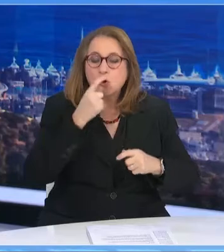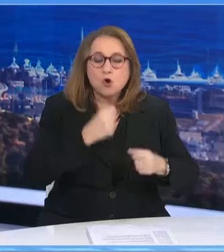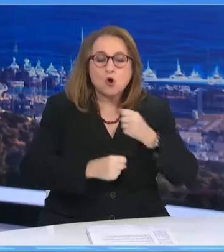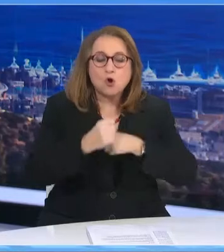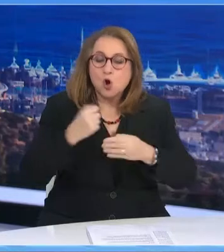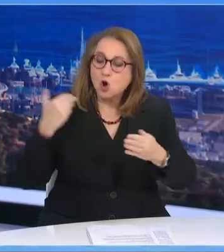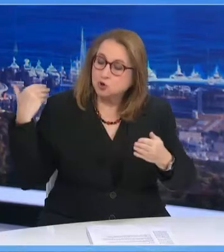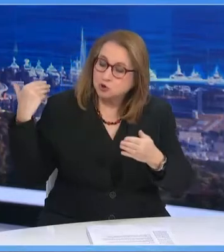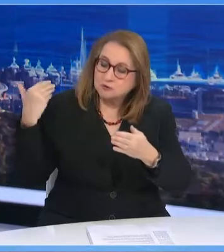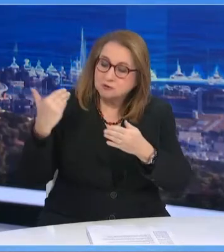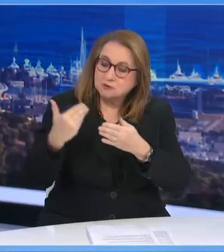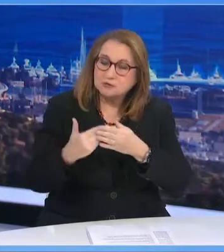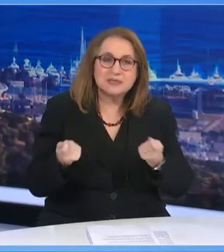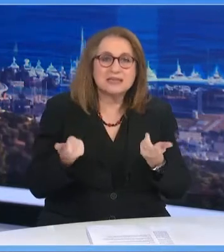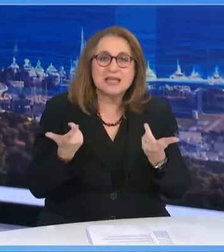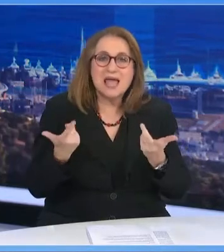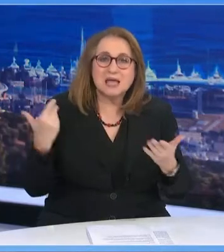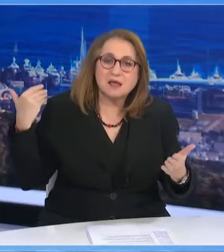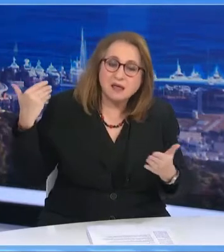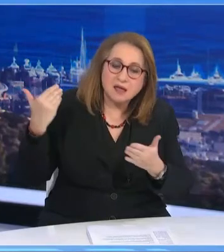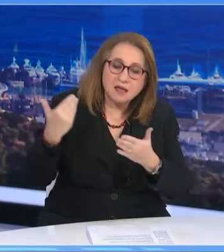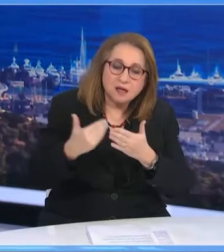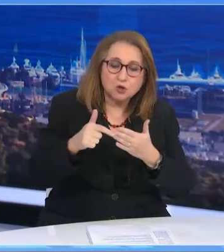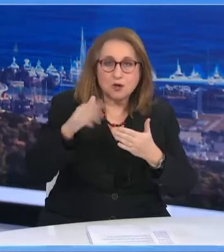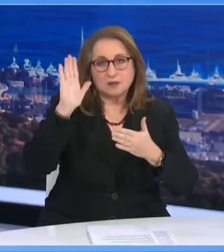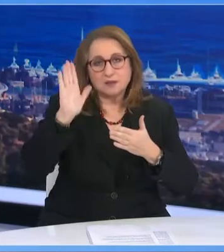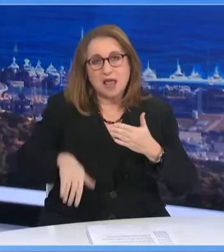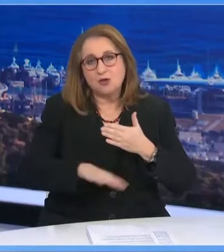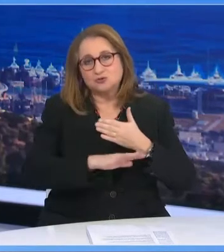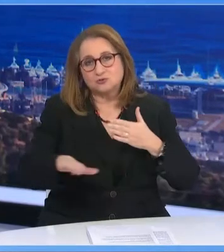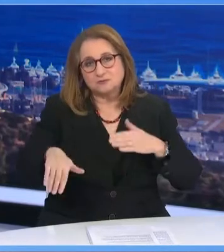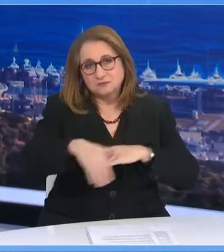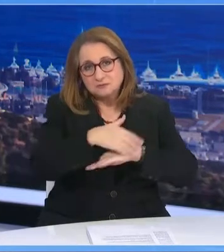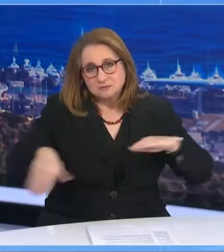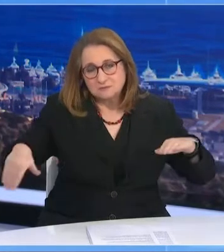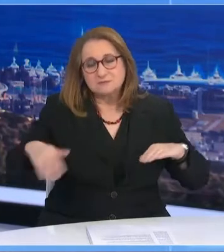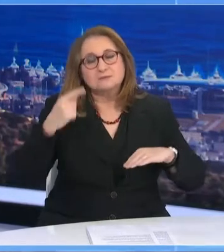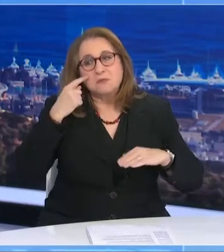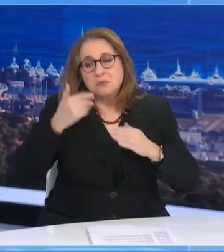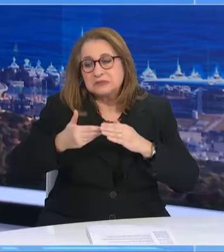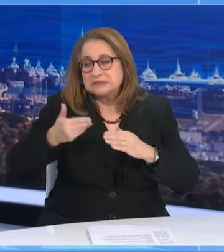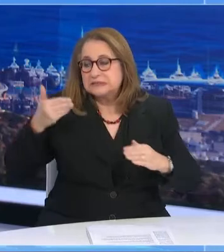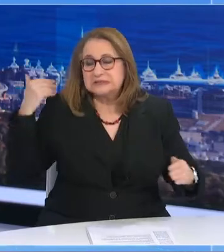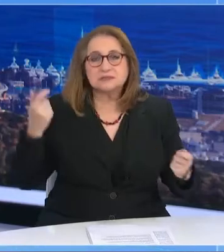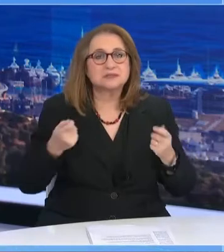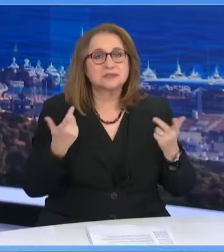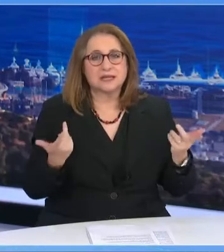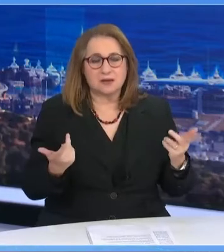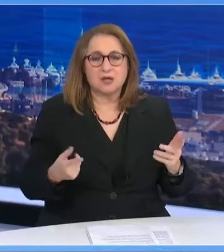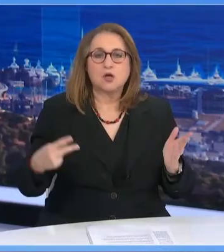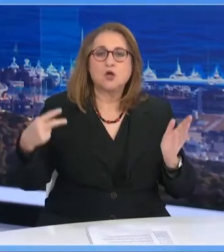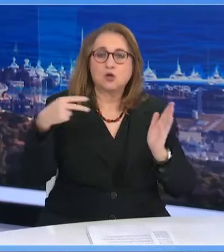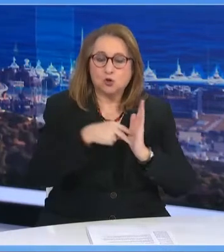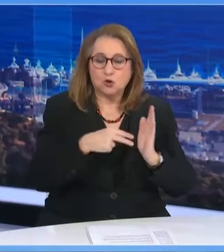για τις μεγάλες ηλικίες και κάλεσε τους νέους να προσέχουν ιδιαίτερα. Σημείωσε ότι η μετάλλαξη όμικρον άγγιξε ήδη το 70% των ημερήσιων κρουσμάτων τις